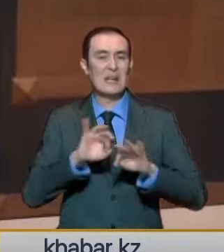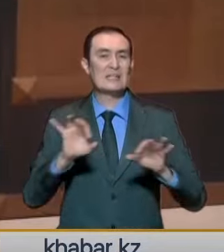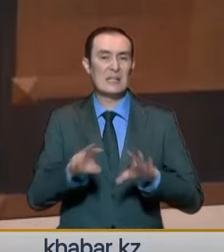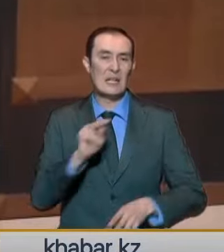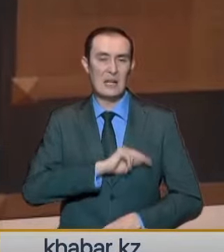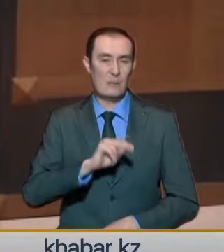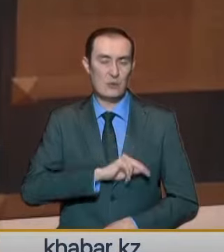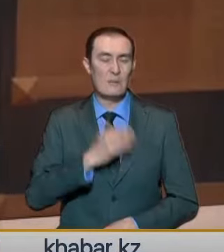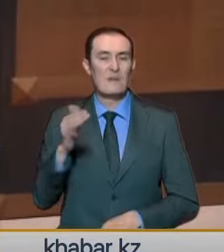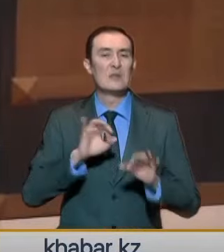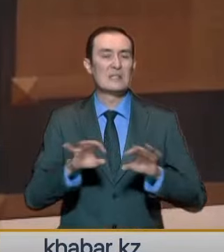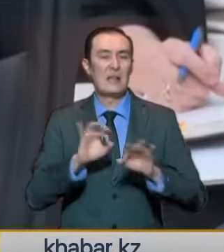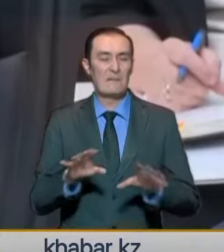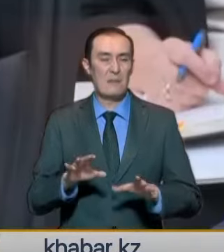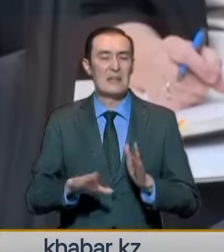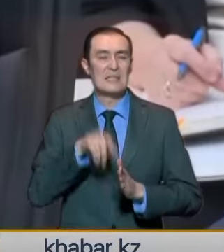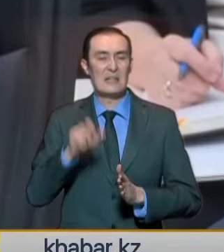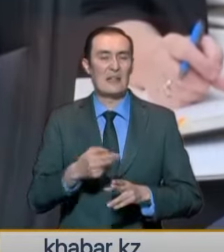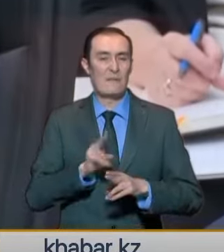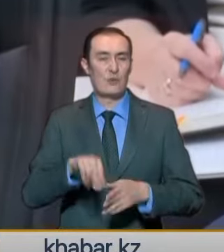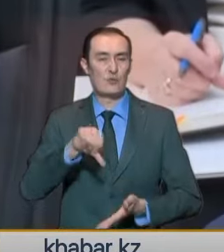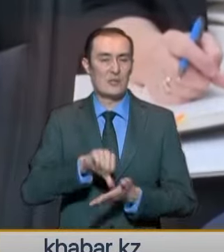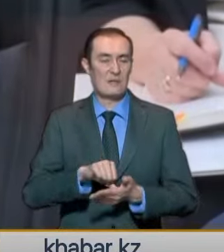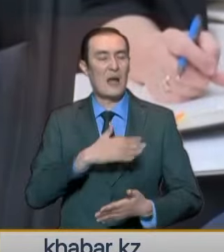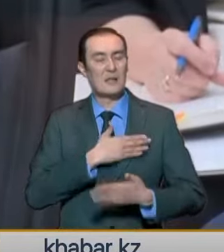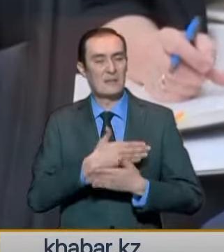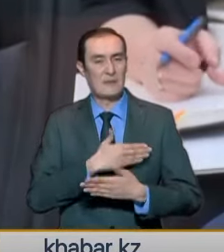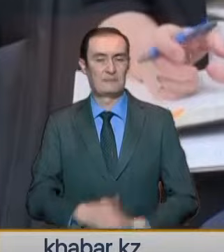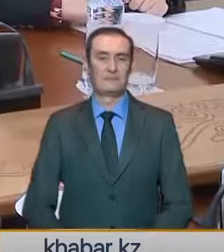работы По его словам сенаторы в этом задействованы